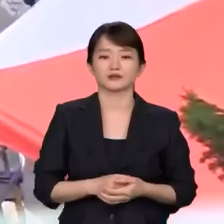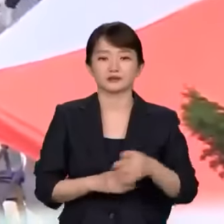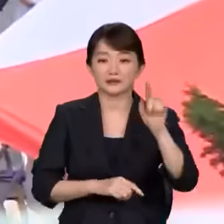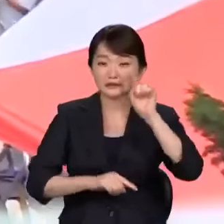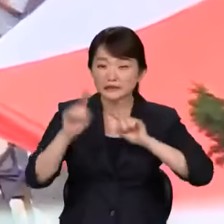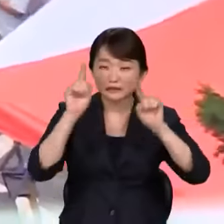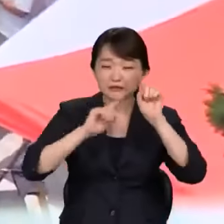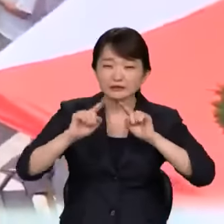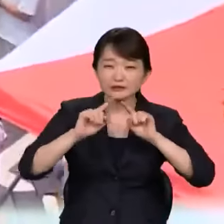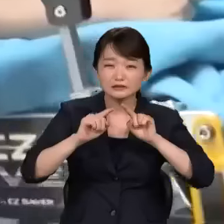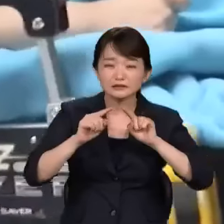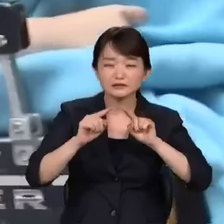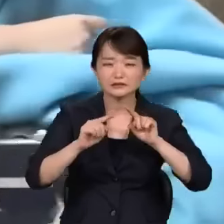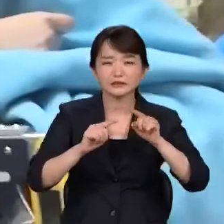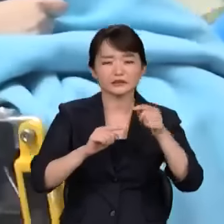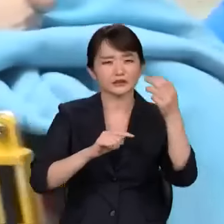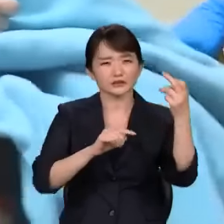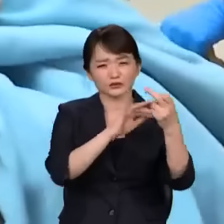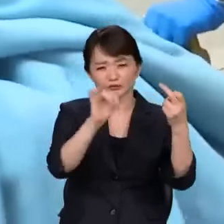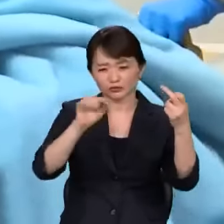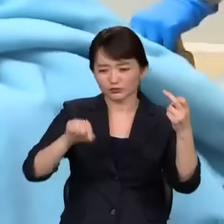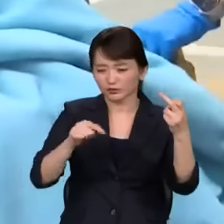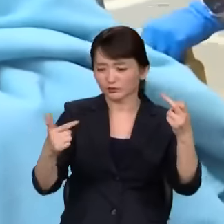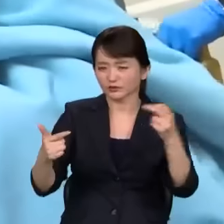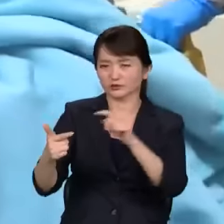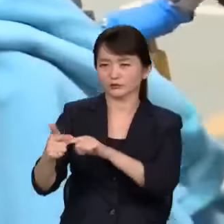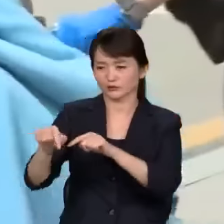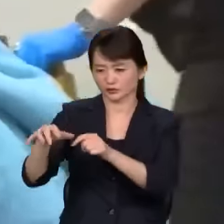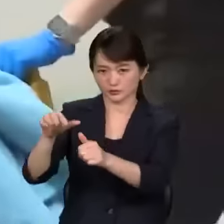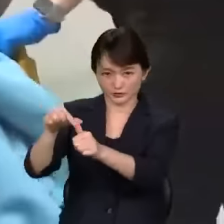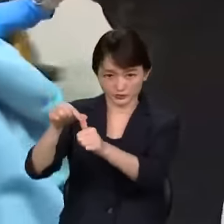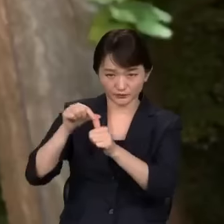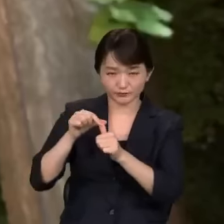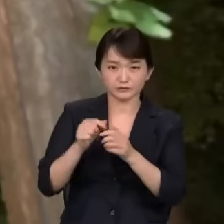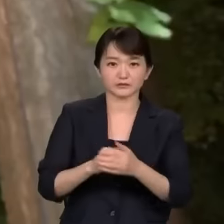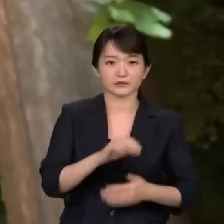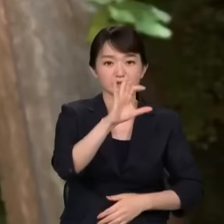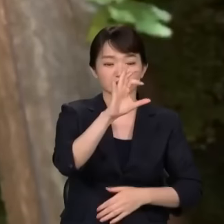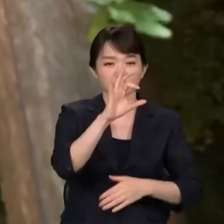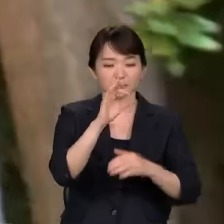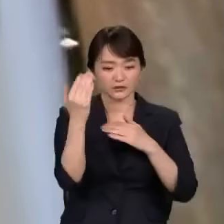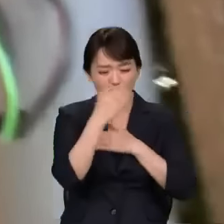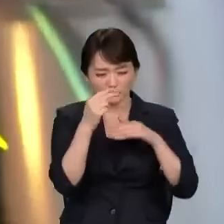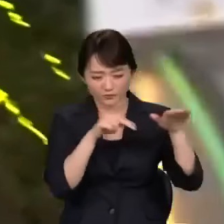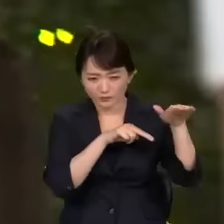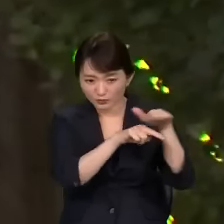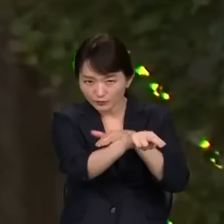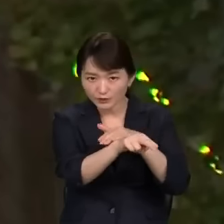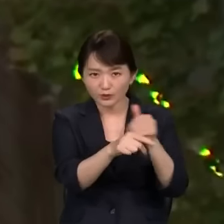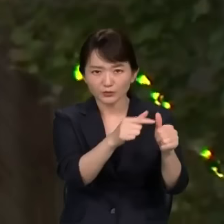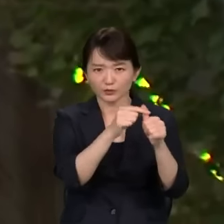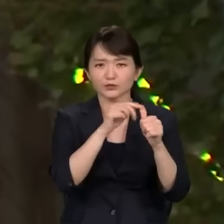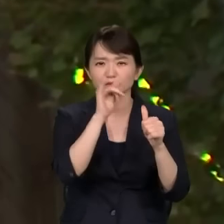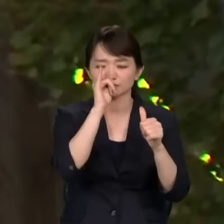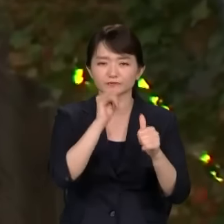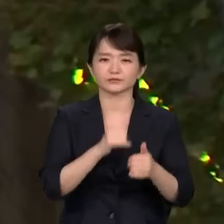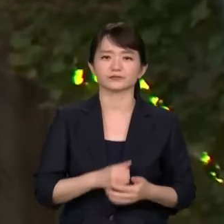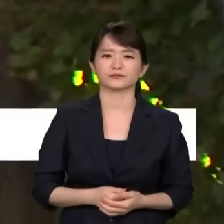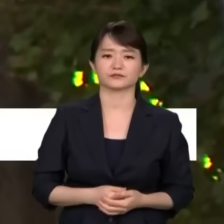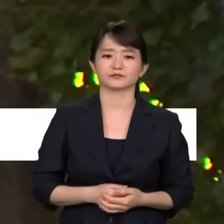입은 12명 가운데 8명도 이곳에서 구조됐습니다. 반면 화장실에 몸을 피해 구조된 사례도 있었고